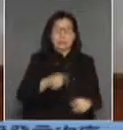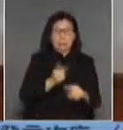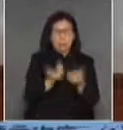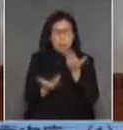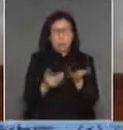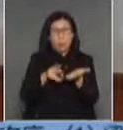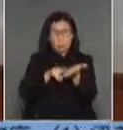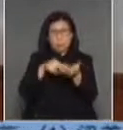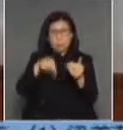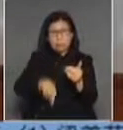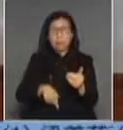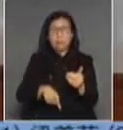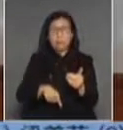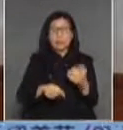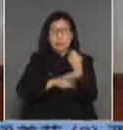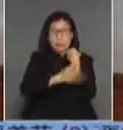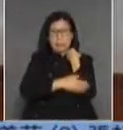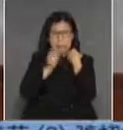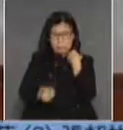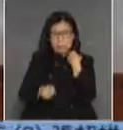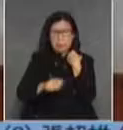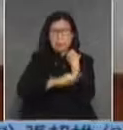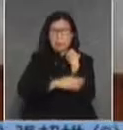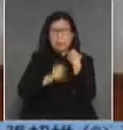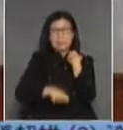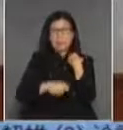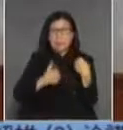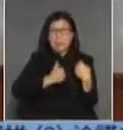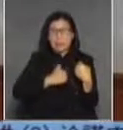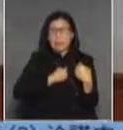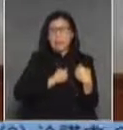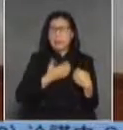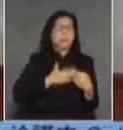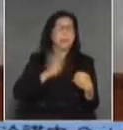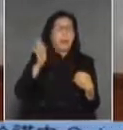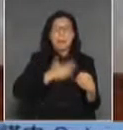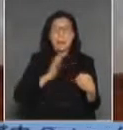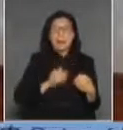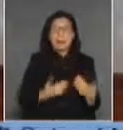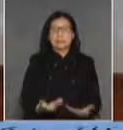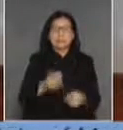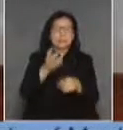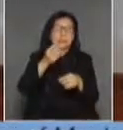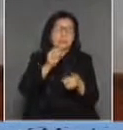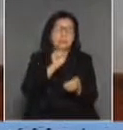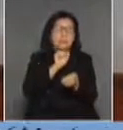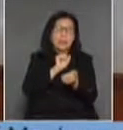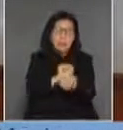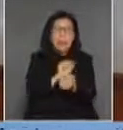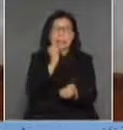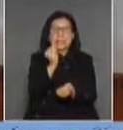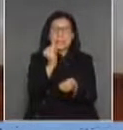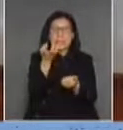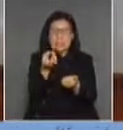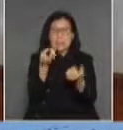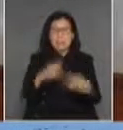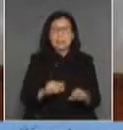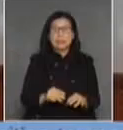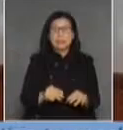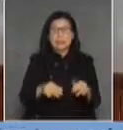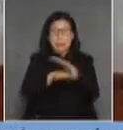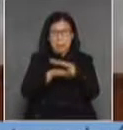現時的判刑對僱主是沒有足夠的阻嚇力。保安局局長在委員會